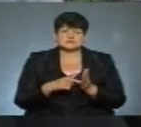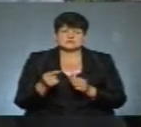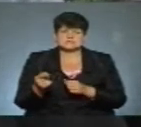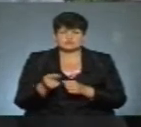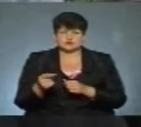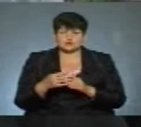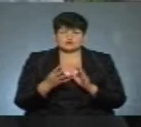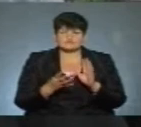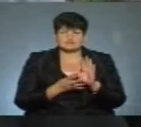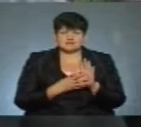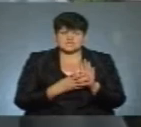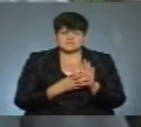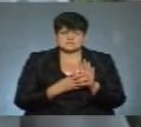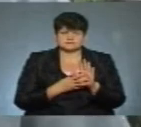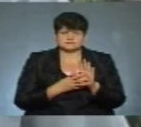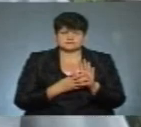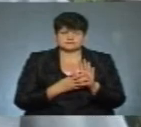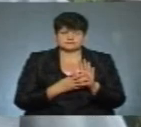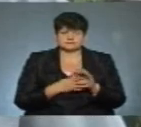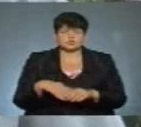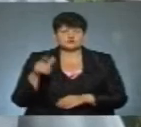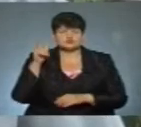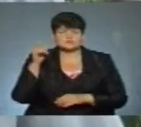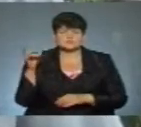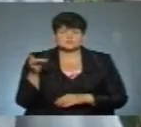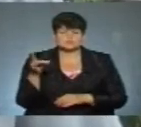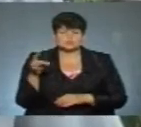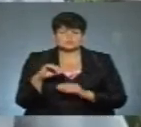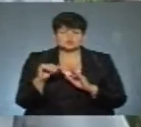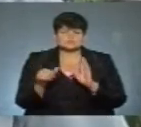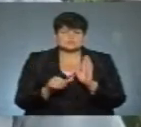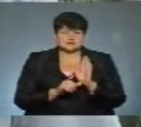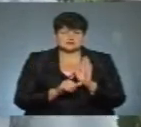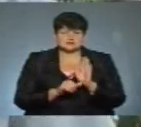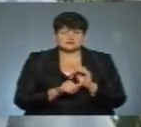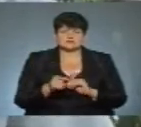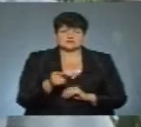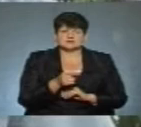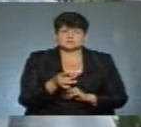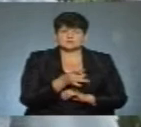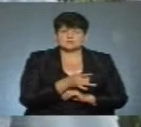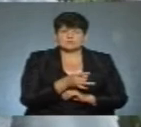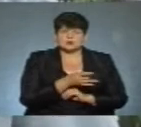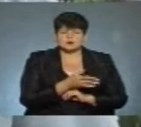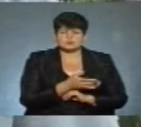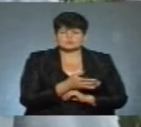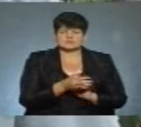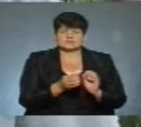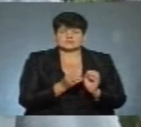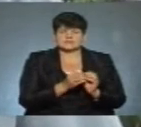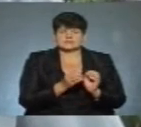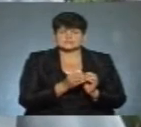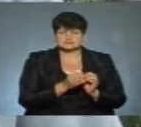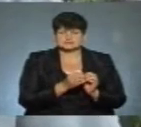– 19. В Чортківському районі 16, в Тернопільському районі